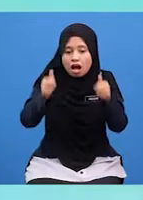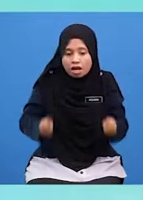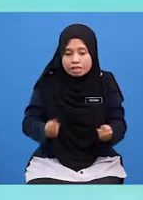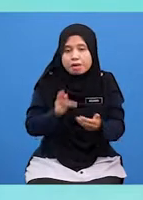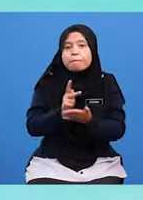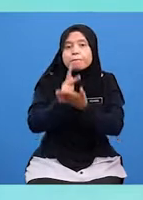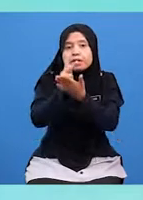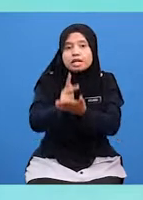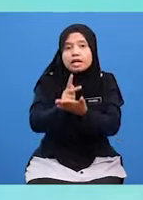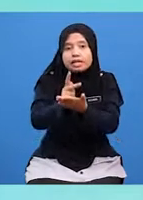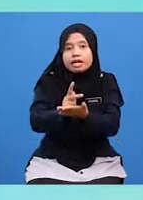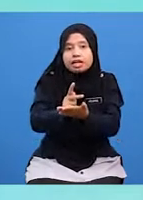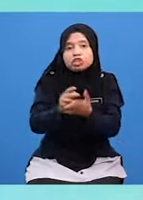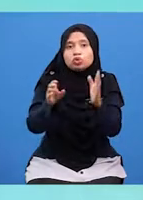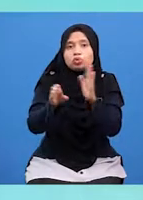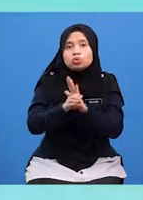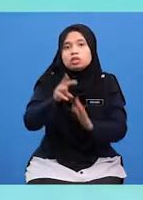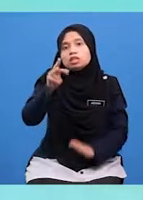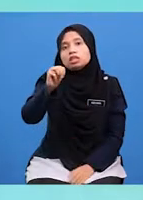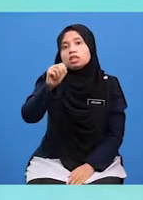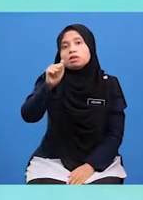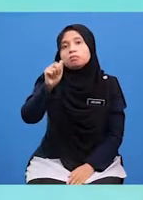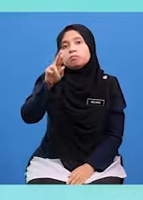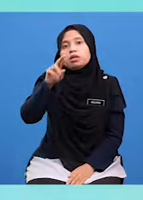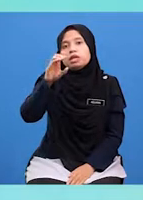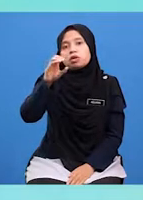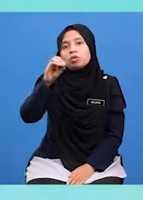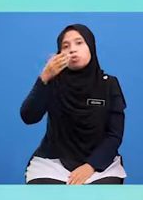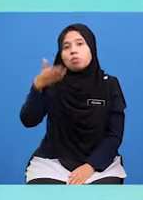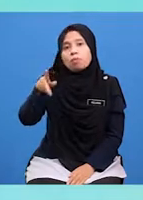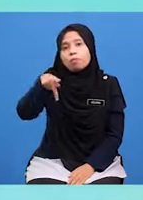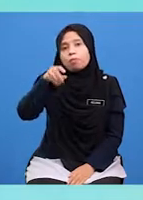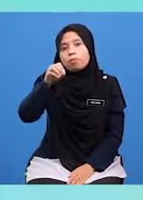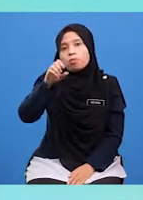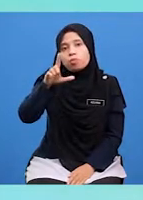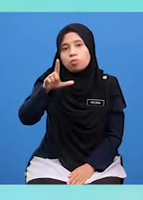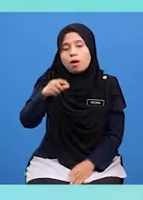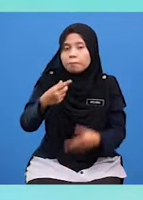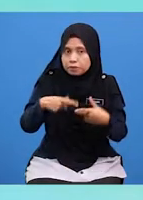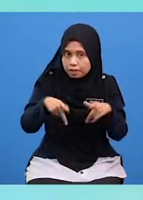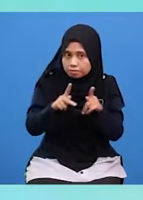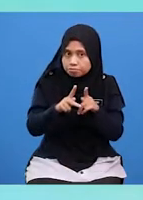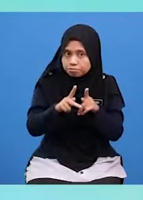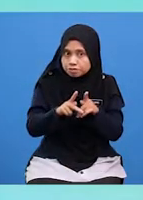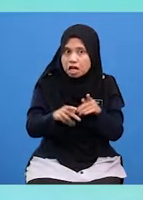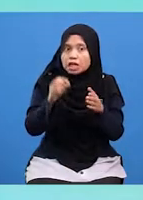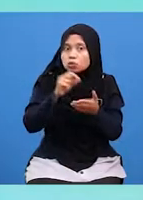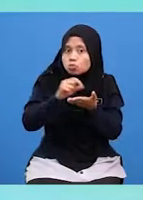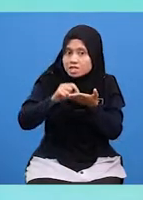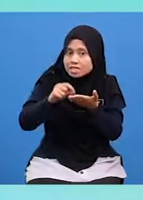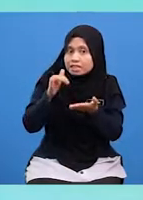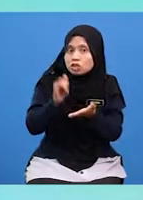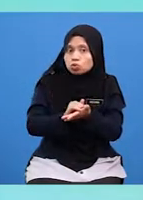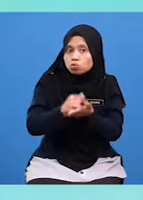ahli pelayaran yang terkemuka seperti Marco Polo. Yang paling penting ialah